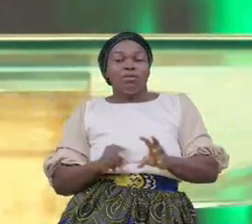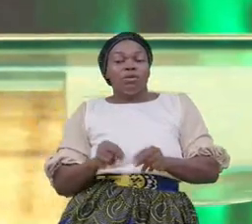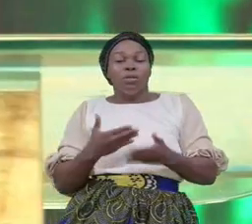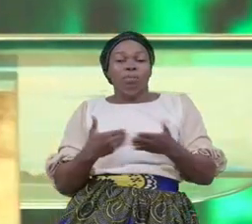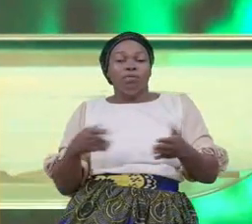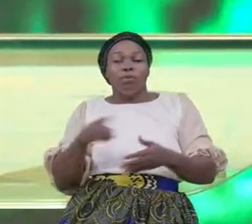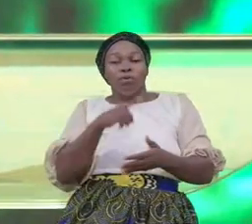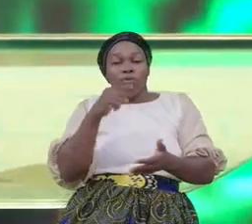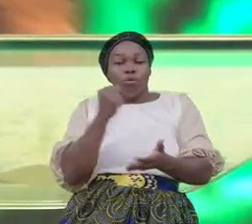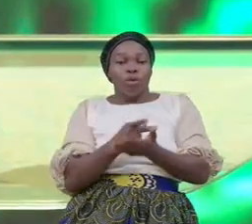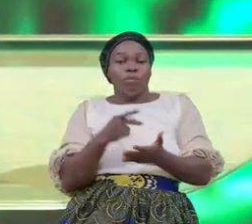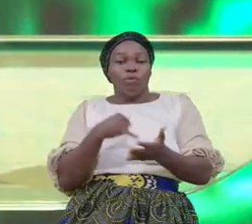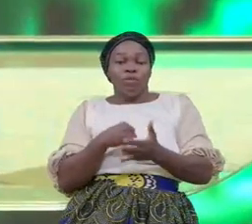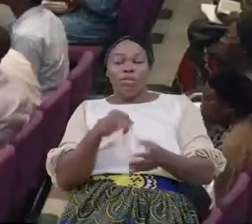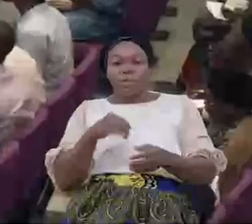Acceptez-le que c'est fait